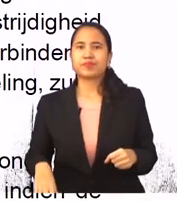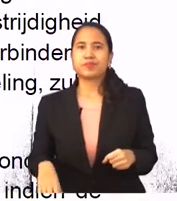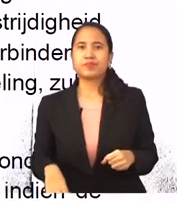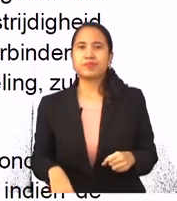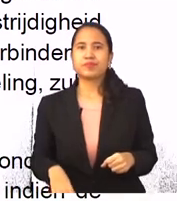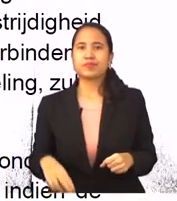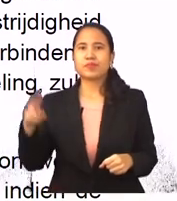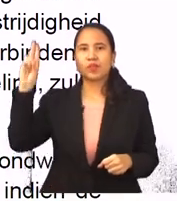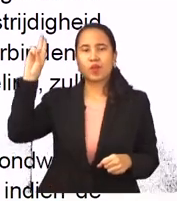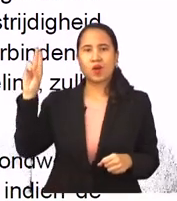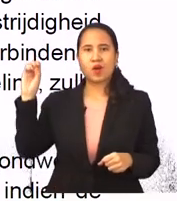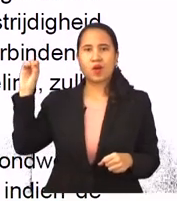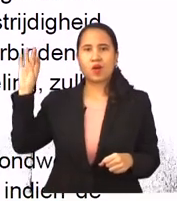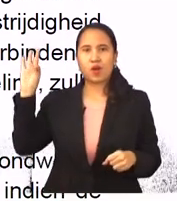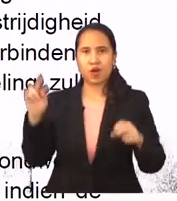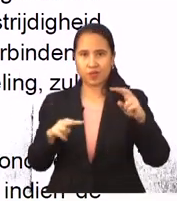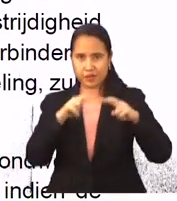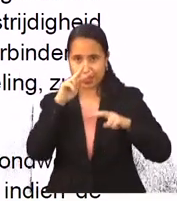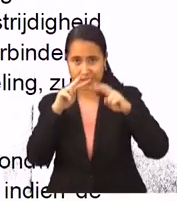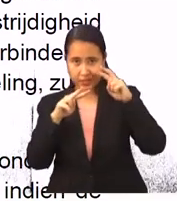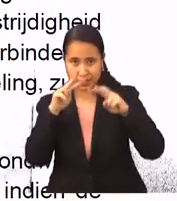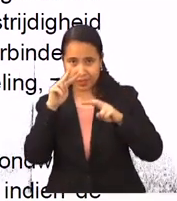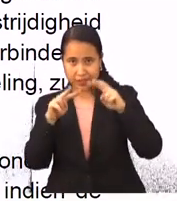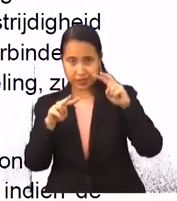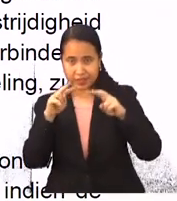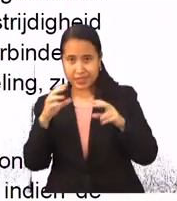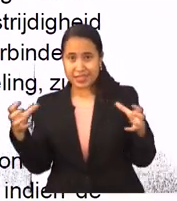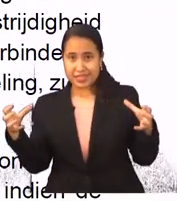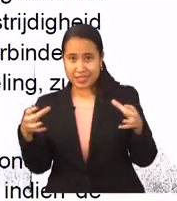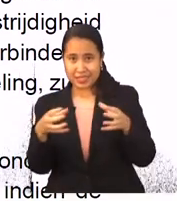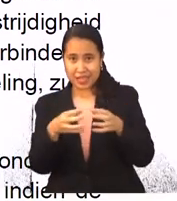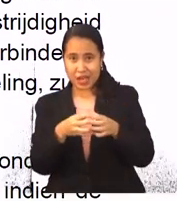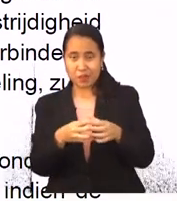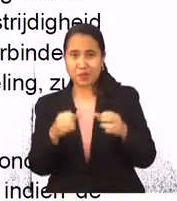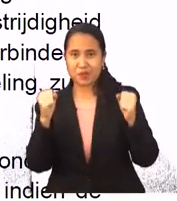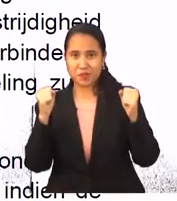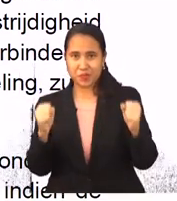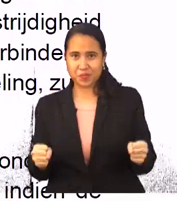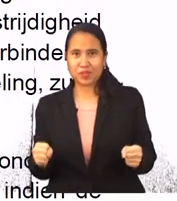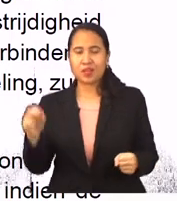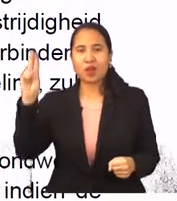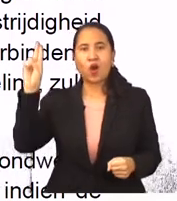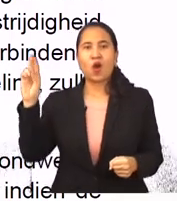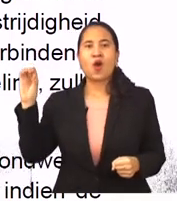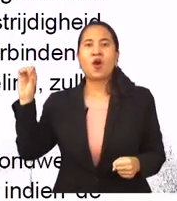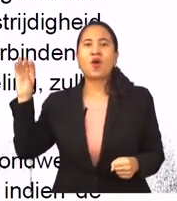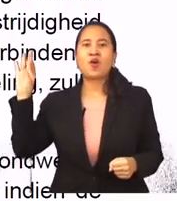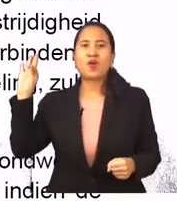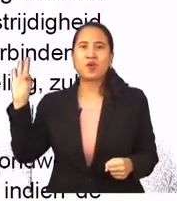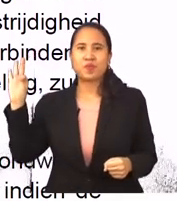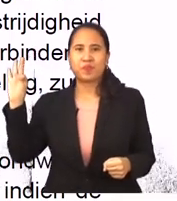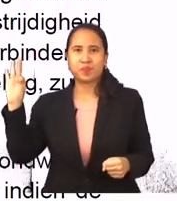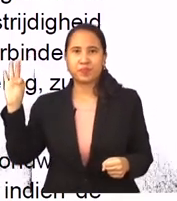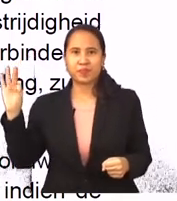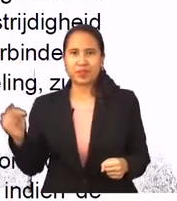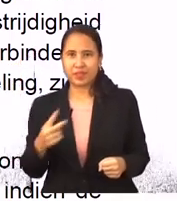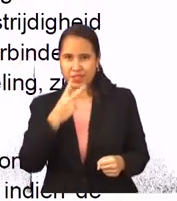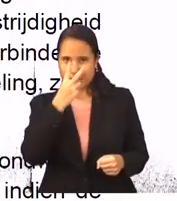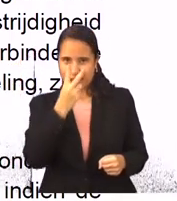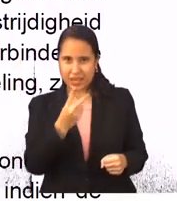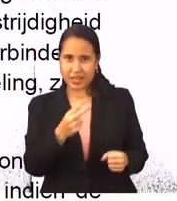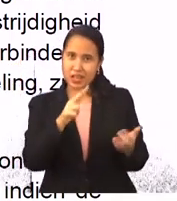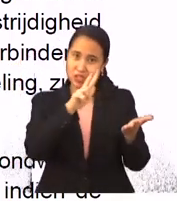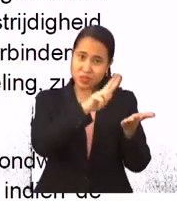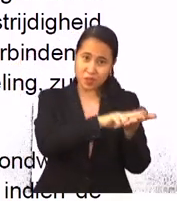toetsing door het constitutioneel hof hangt samen de vaststelling door het constitutioneel hof van de strijdigheid van de wet of